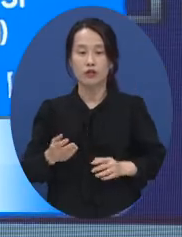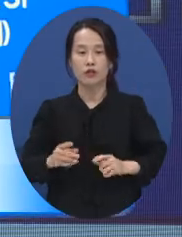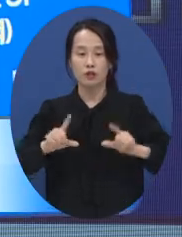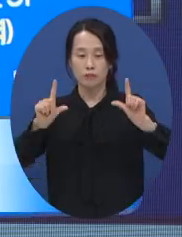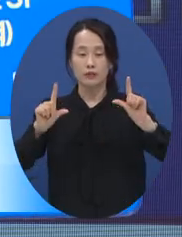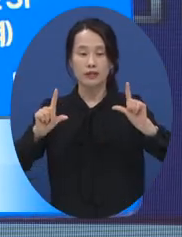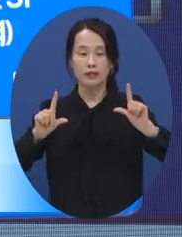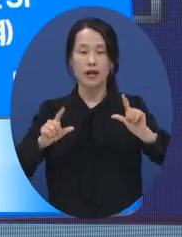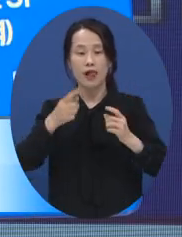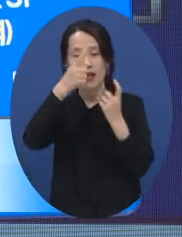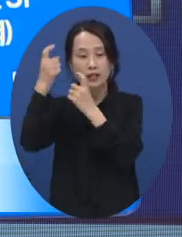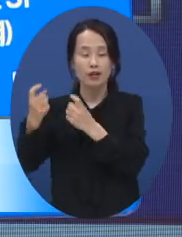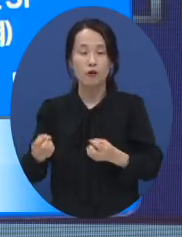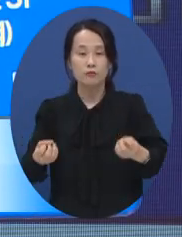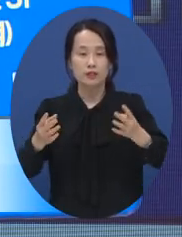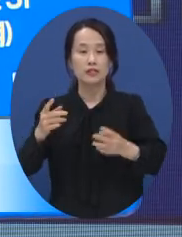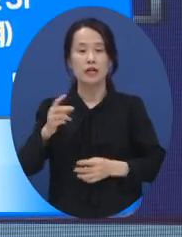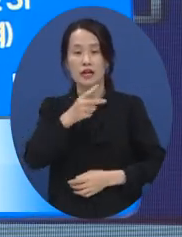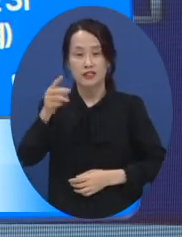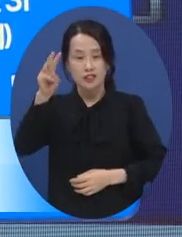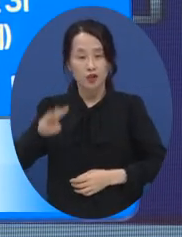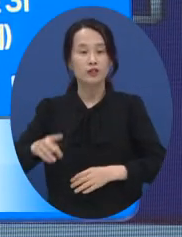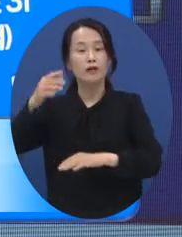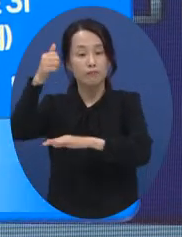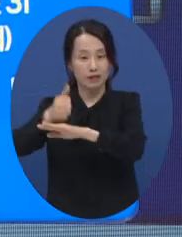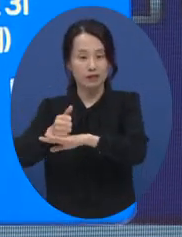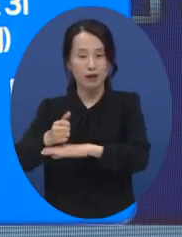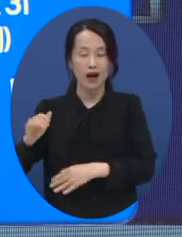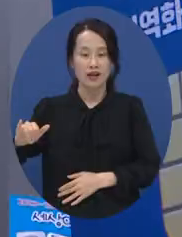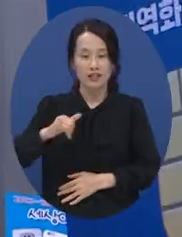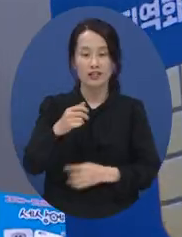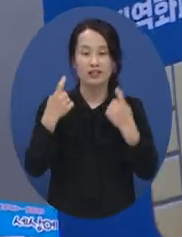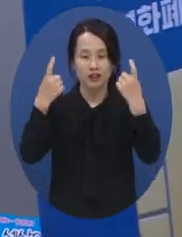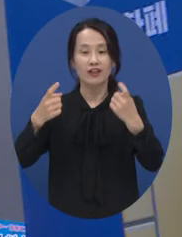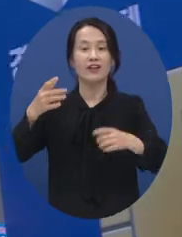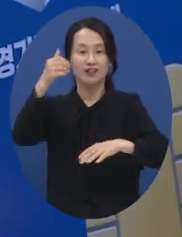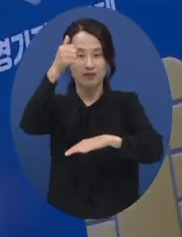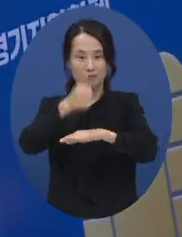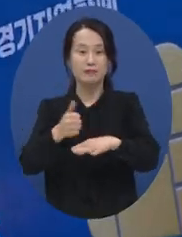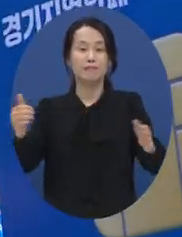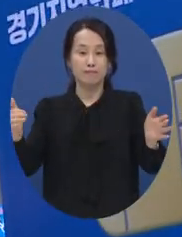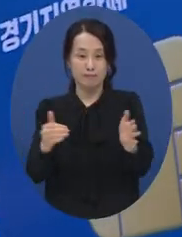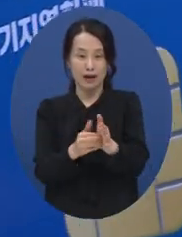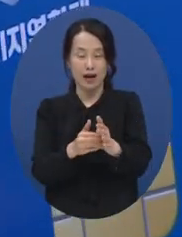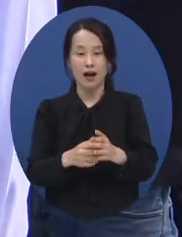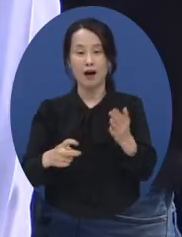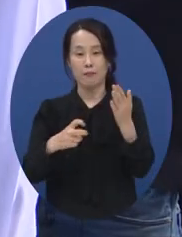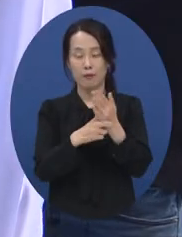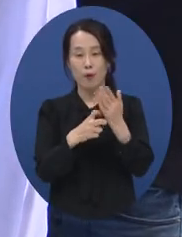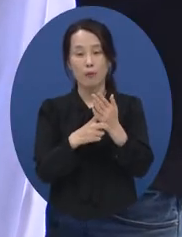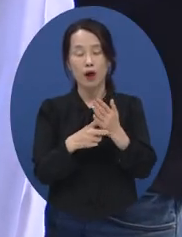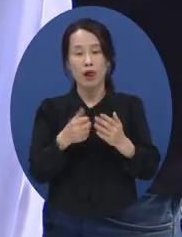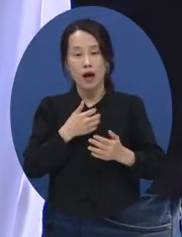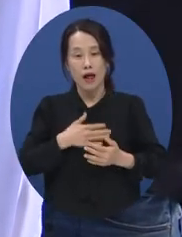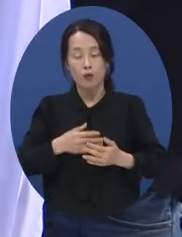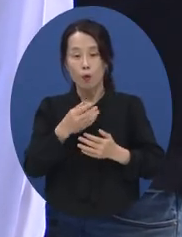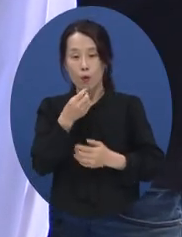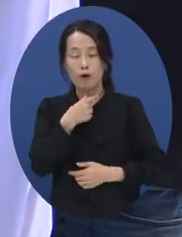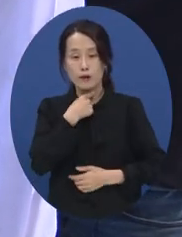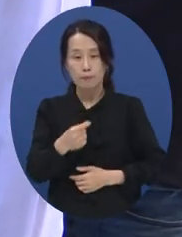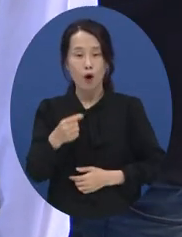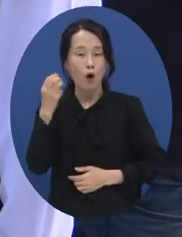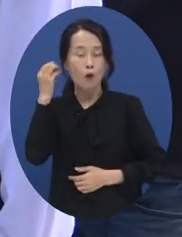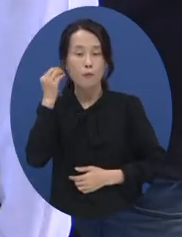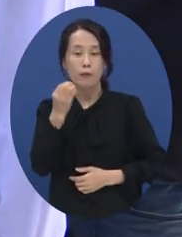날 기념식이 열리는 이천을 마지막으로 이 데이트 투어는 마무리됩니다. 지역별 지역화폐 안내는 경기 지역화폐